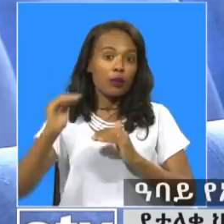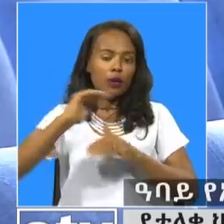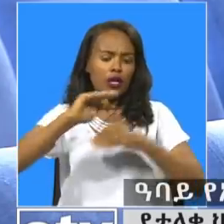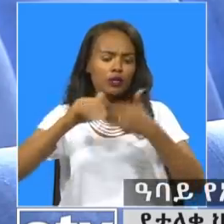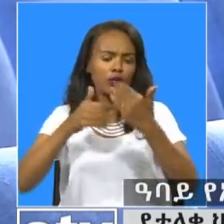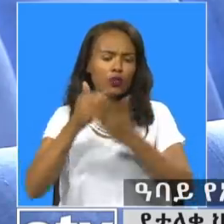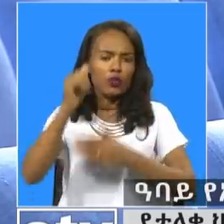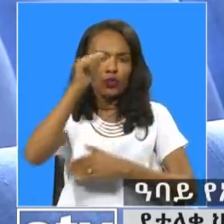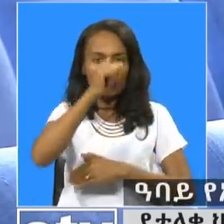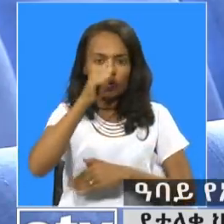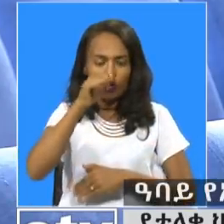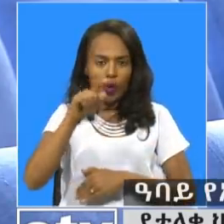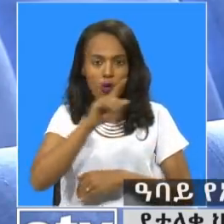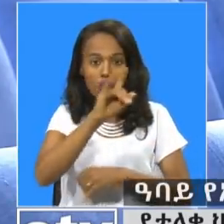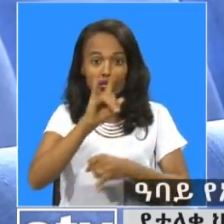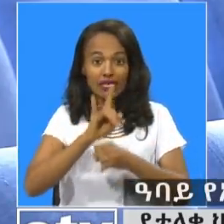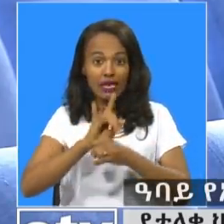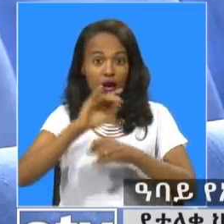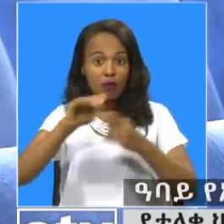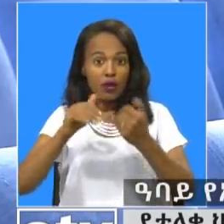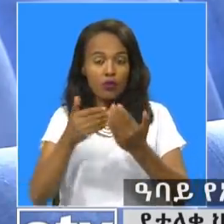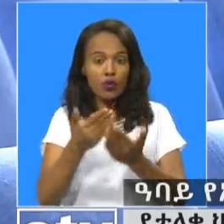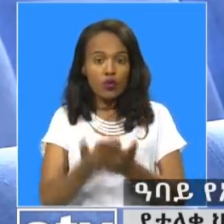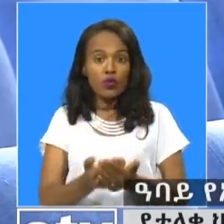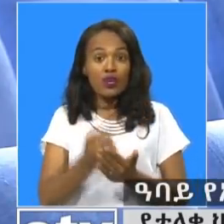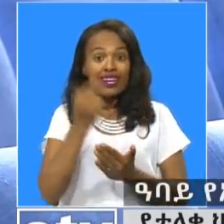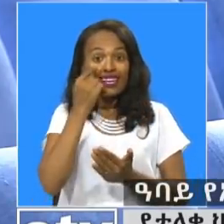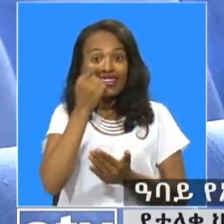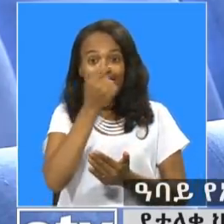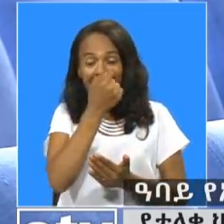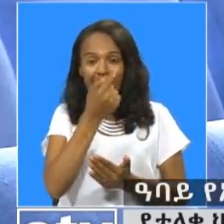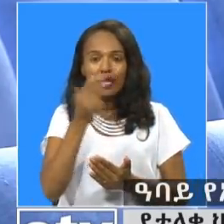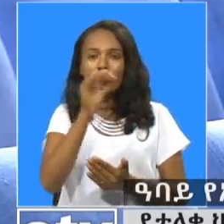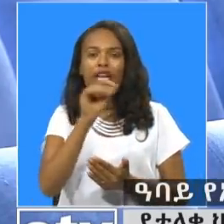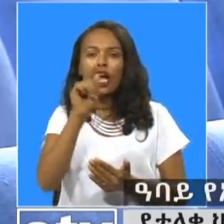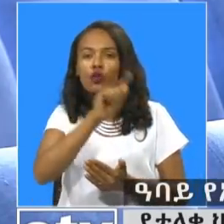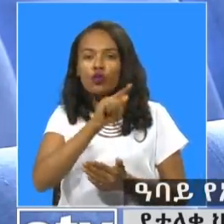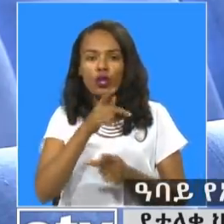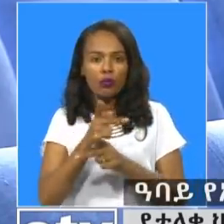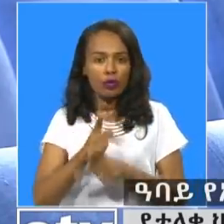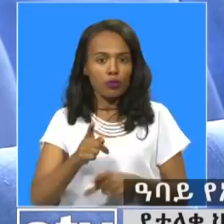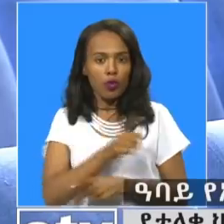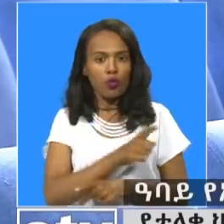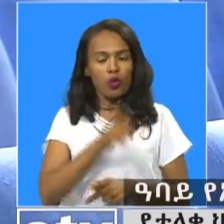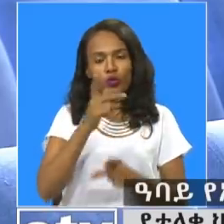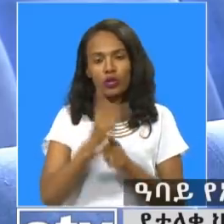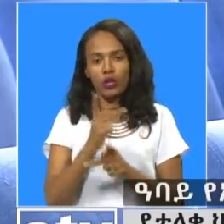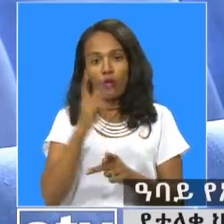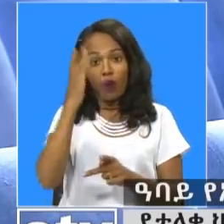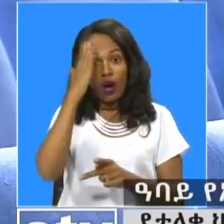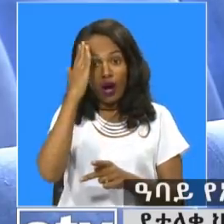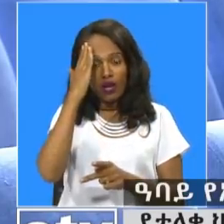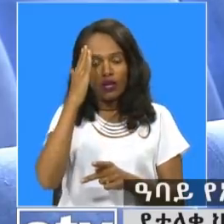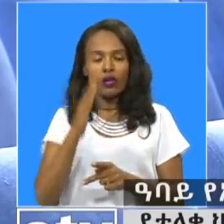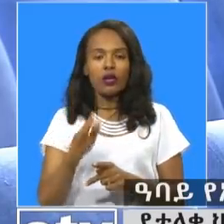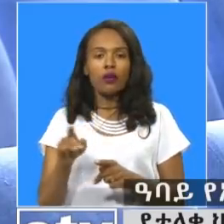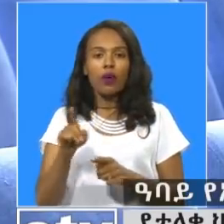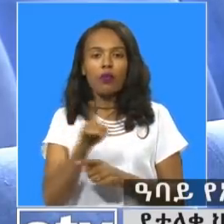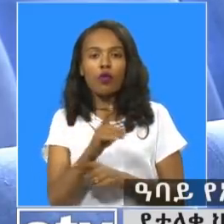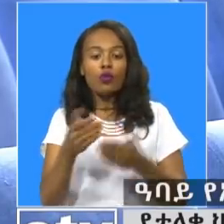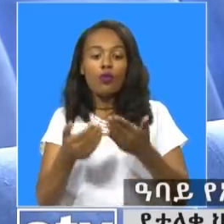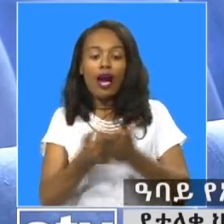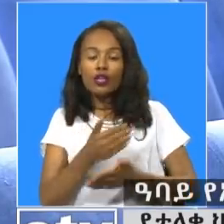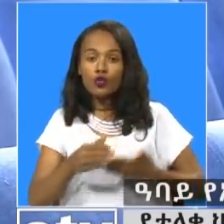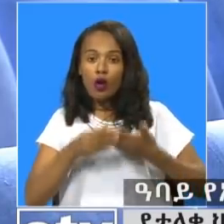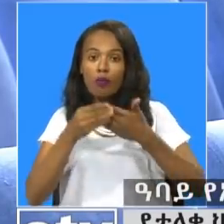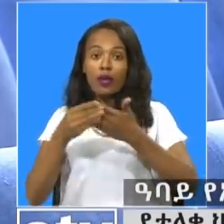ሁሉም ኢትዮጵያ የሆነ ዜጋ በሙሉ እንደ አይን ብሌኑ የሚጠብቀው መሆኑ ይታወቃል። በመሆኑም አዲሱ